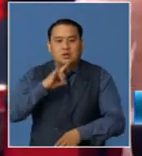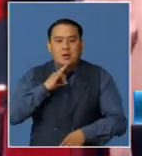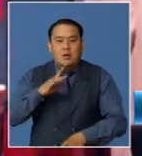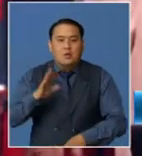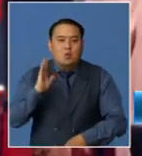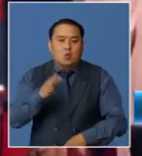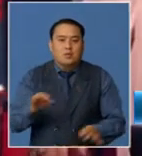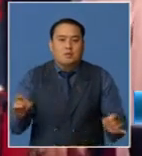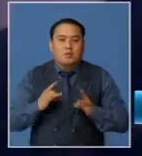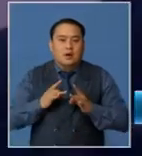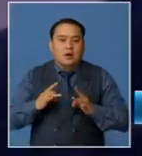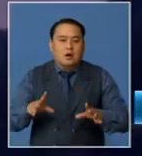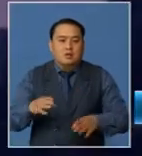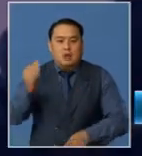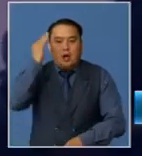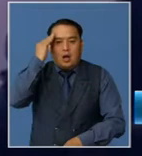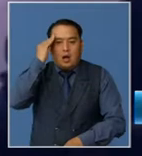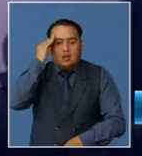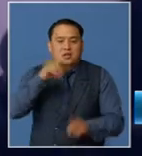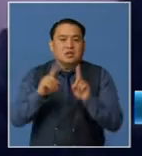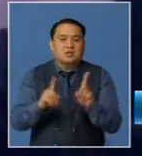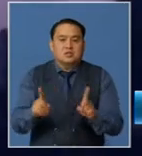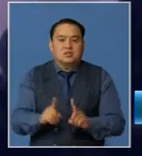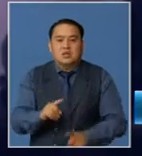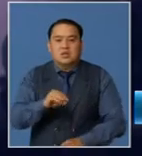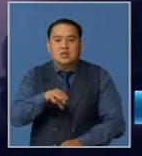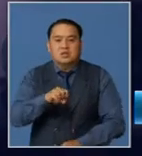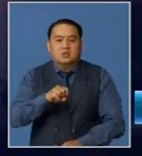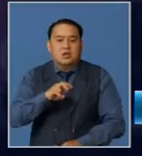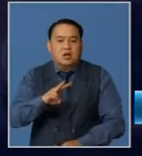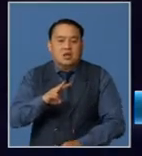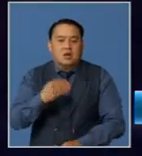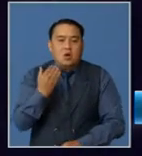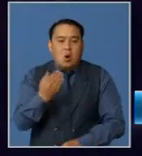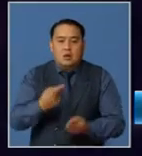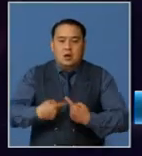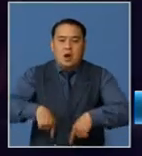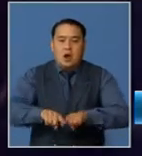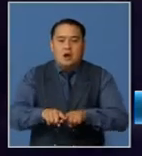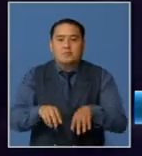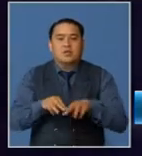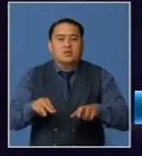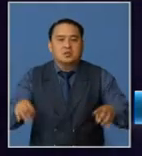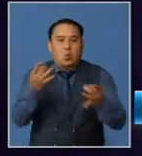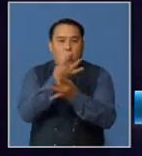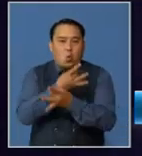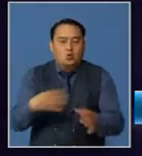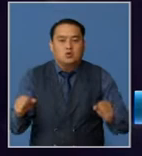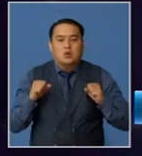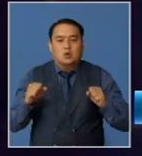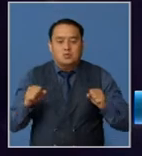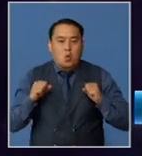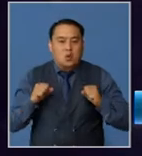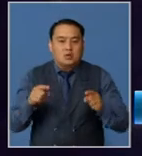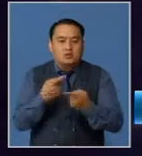состоится сольный концерт талантливой восходящей звезды Ержана Максима. Организатором является Министерство культуры и спорта,